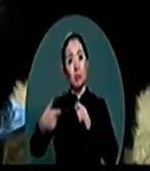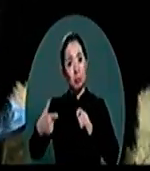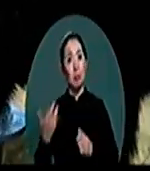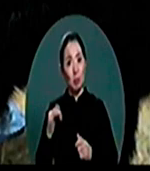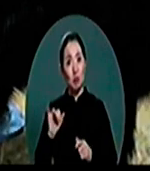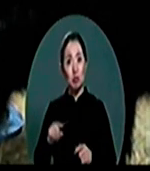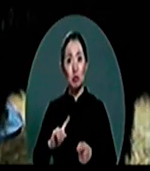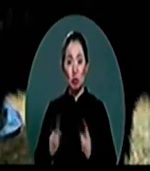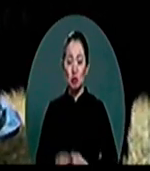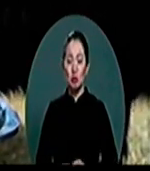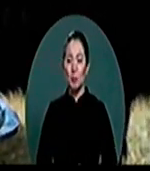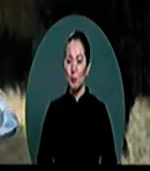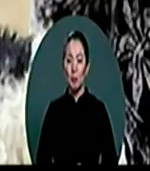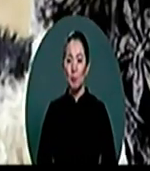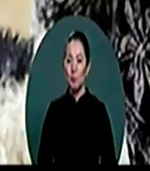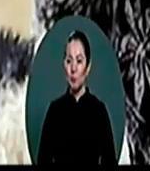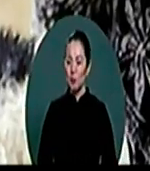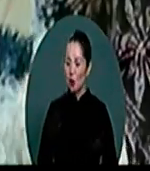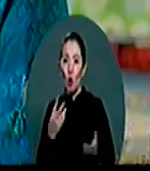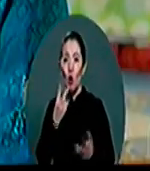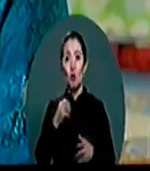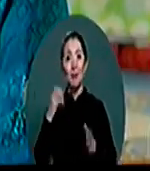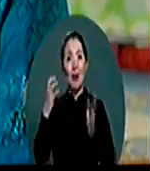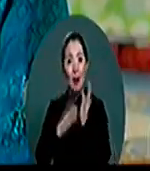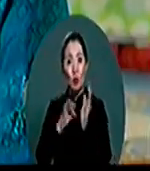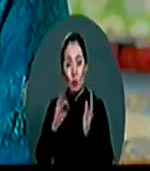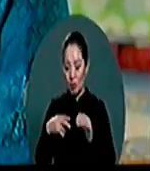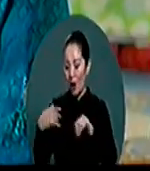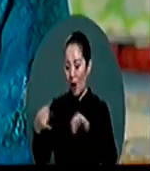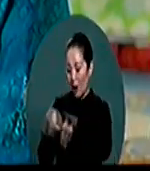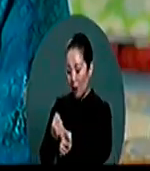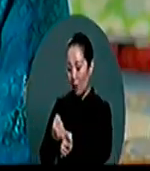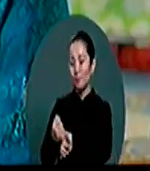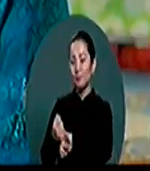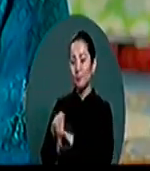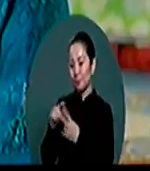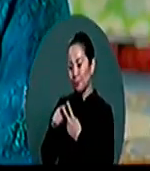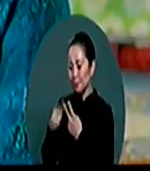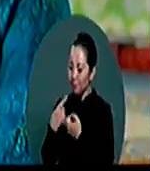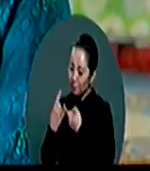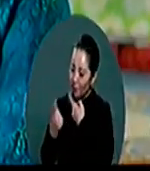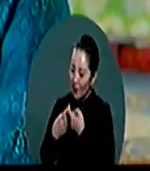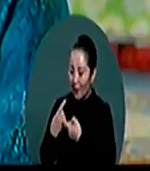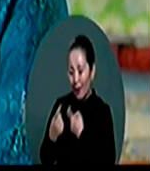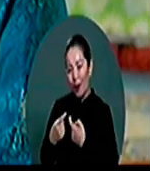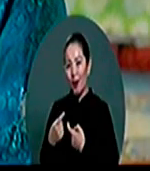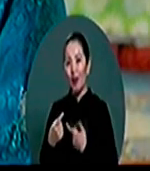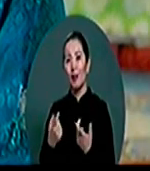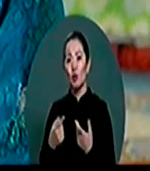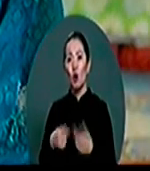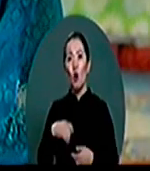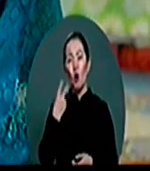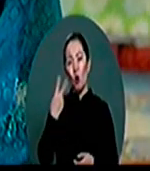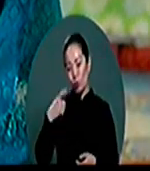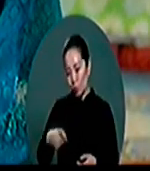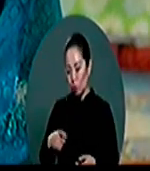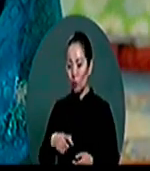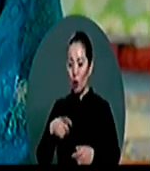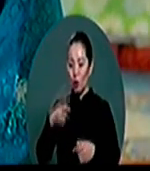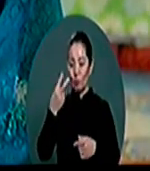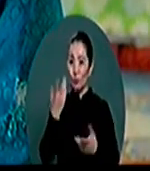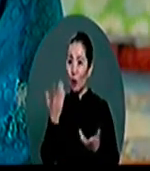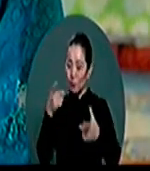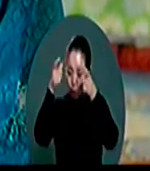нөгөө тэтгэврийнхээ зээлийн төгтөг юм талцсан. 2019 онд бит хоёр одоо хоорондоо гэр бүлийнхээ үнэтэй хоорондоо яриад